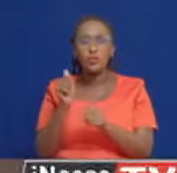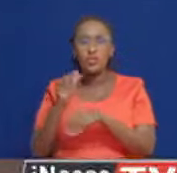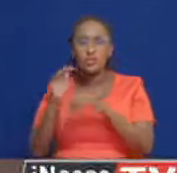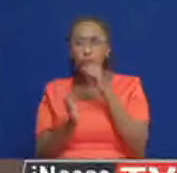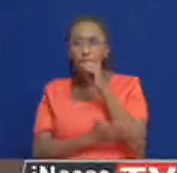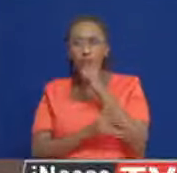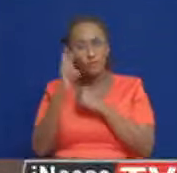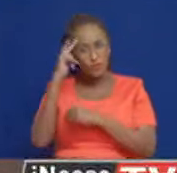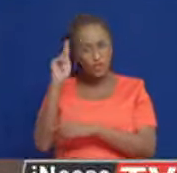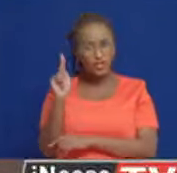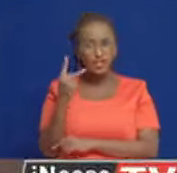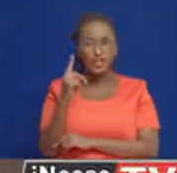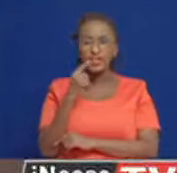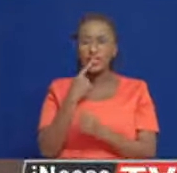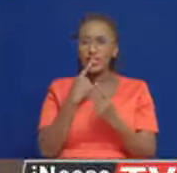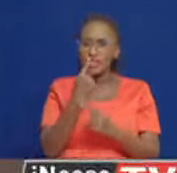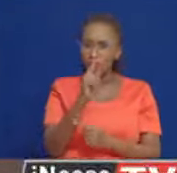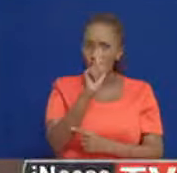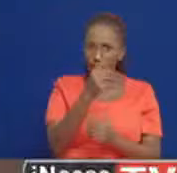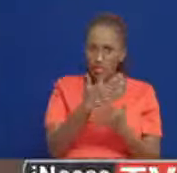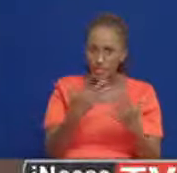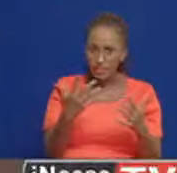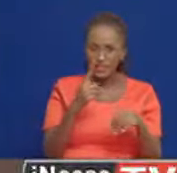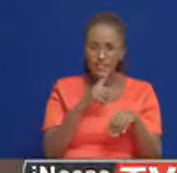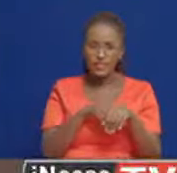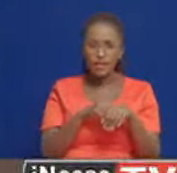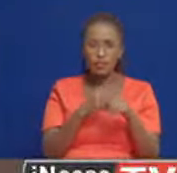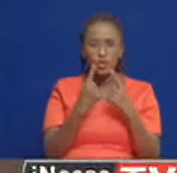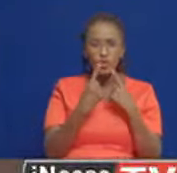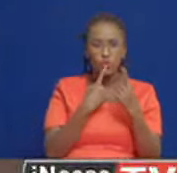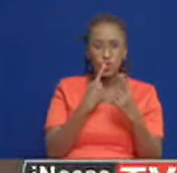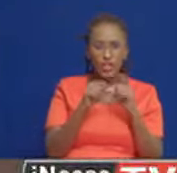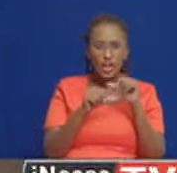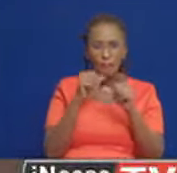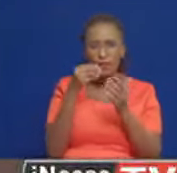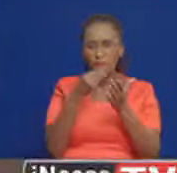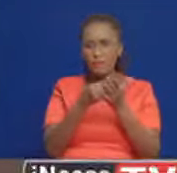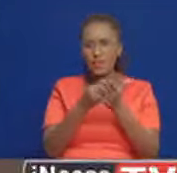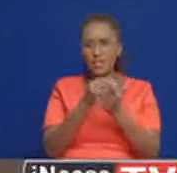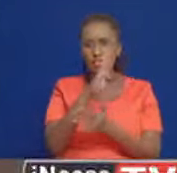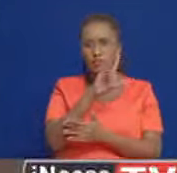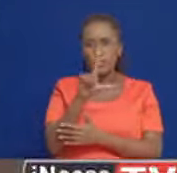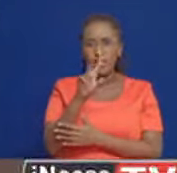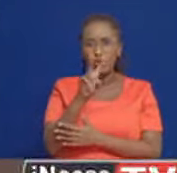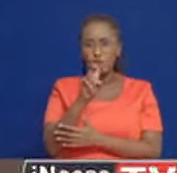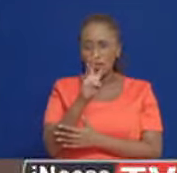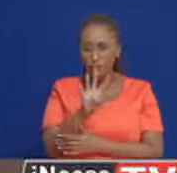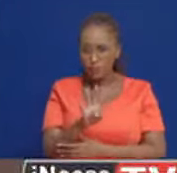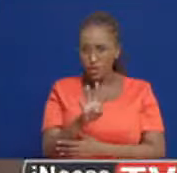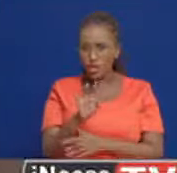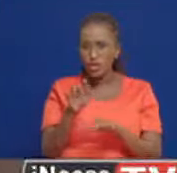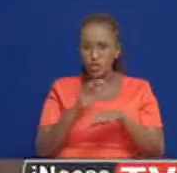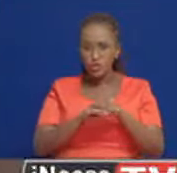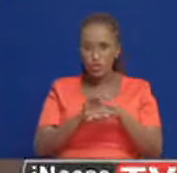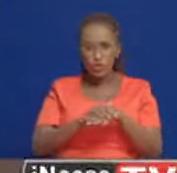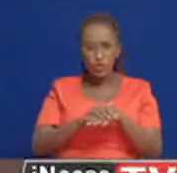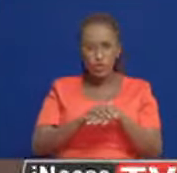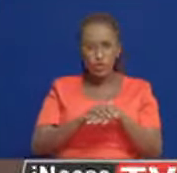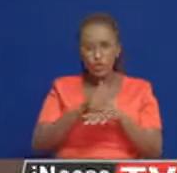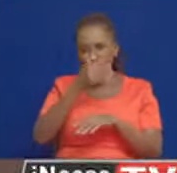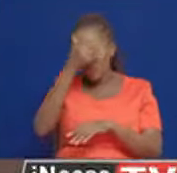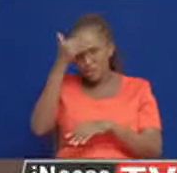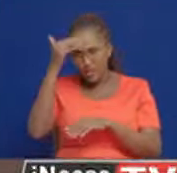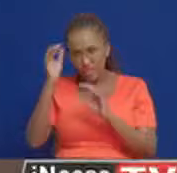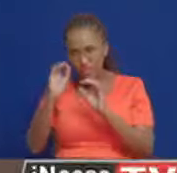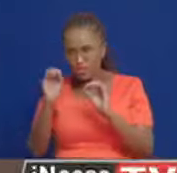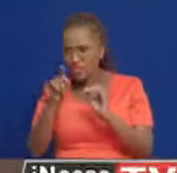Nikubali kwanza niseme jambo moja, ya kwamba tunapo zungumzia mswada wa kifedha, tusisahau ya kwamba huu mswada ama